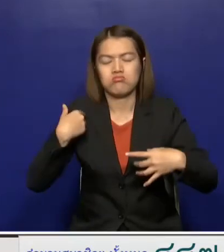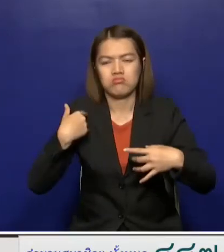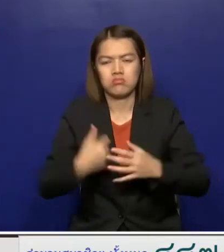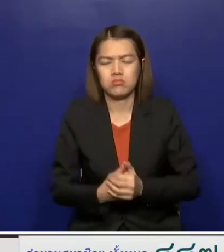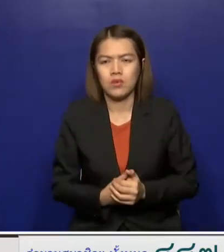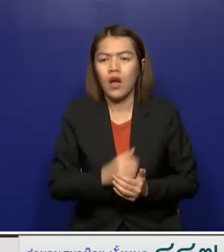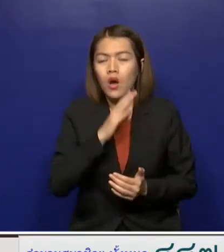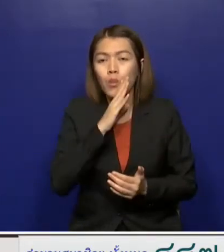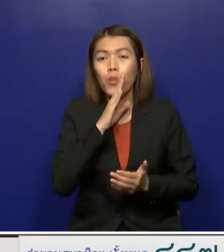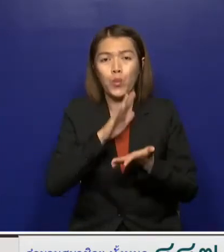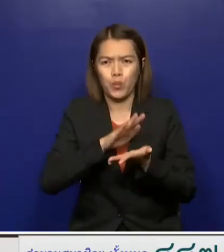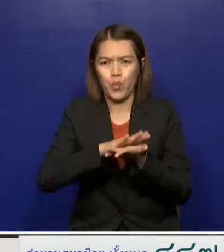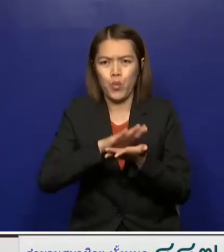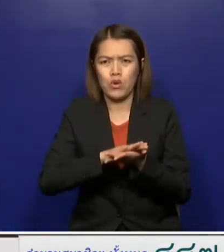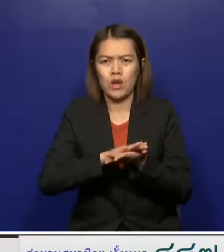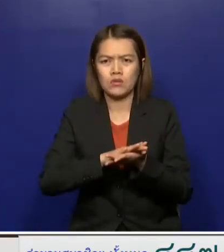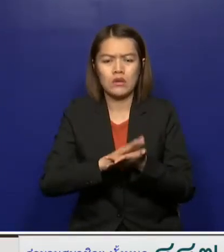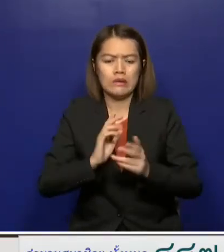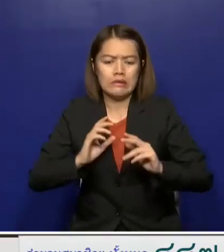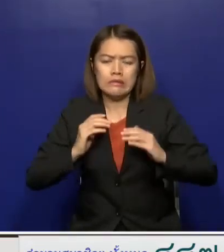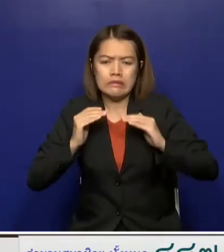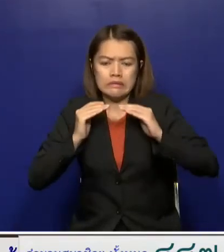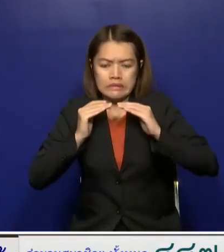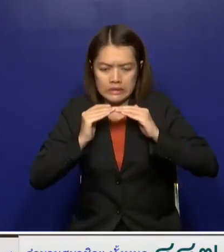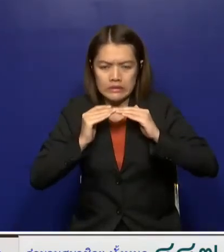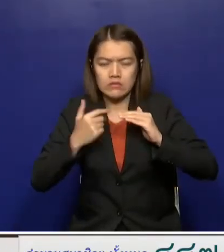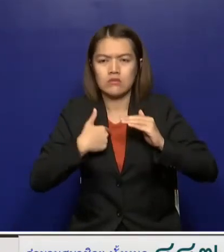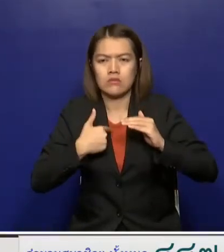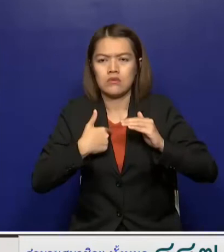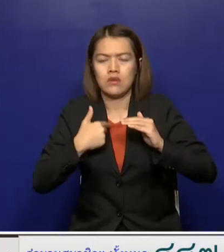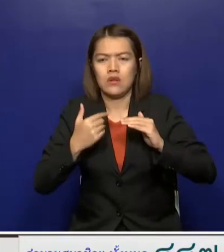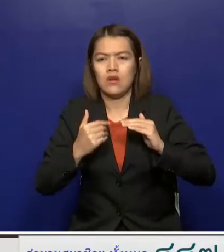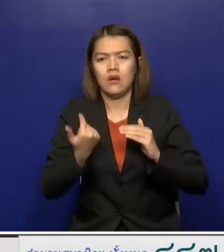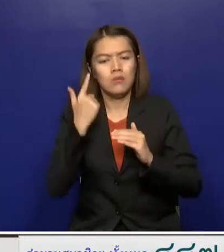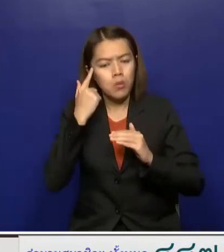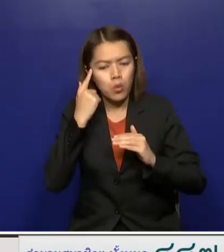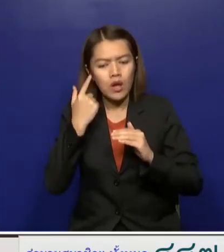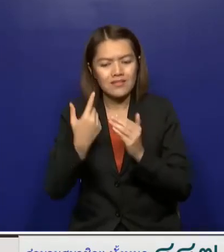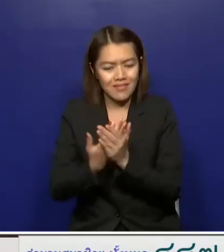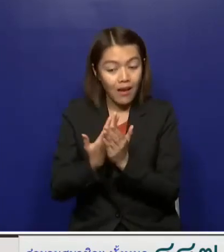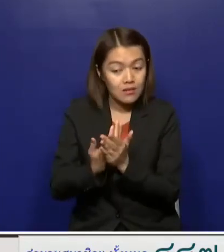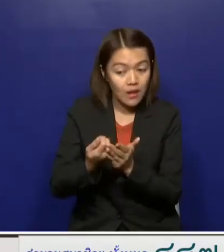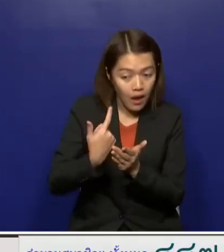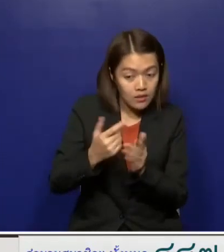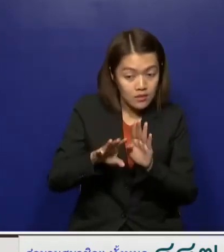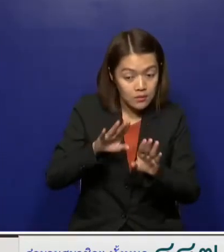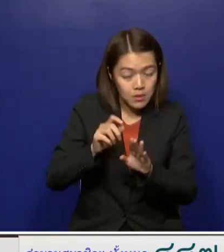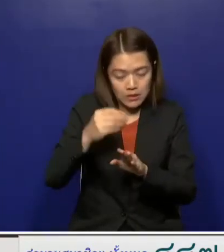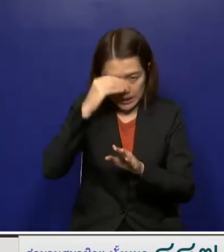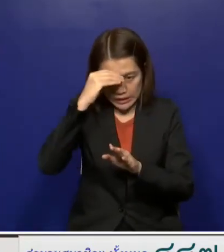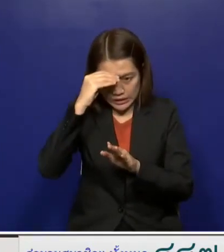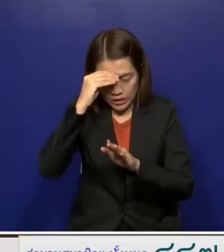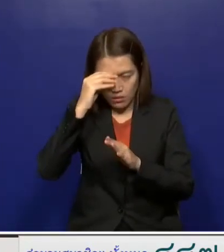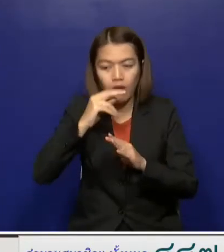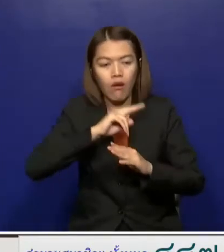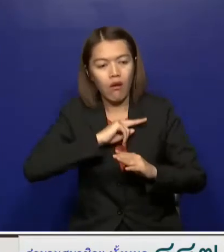ถ้าโงเรีนมีเอกภาพในการบริหารจัการ ใลสเป็นนกตบุคลเขาเก็บ คลลลลลลลลลลลลลลลลลลลลล